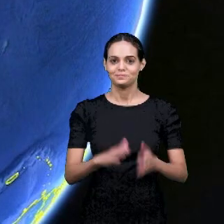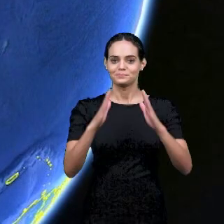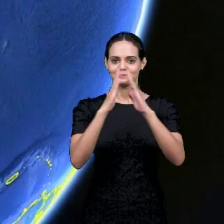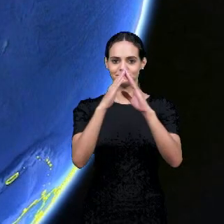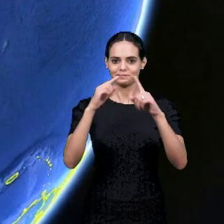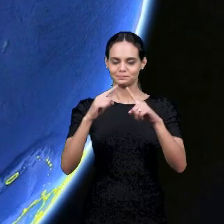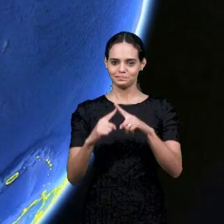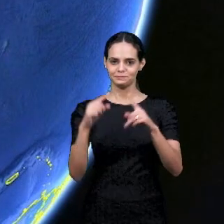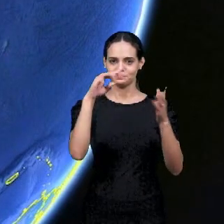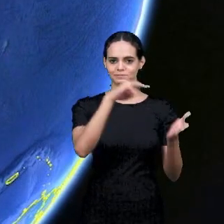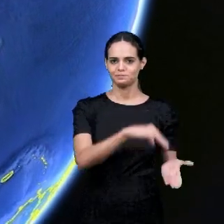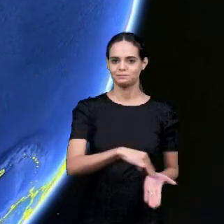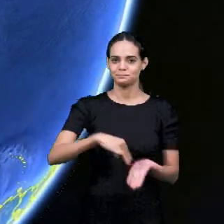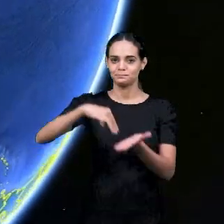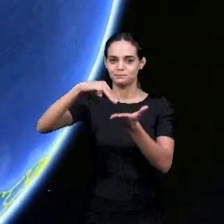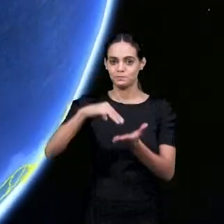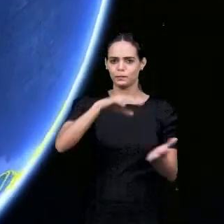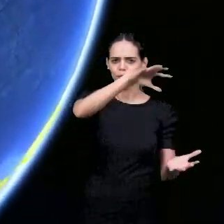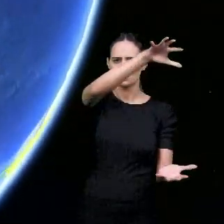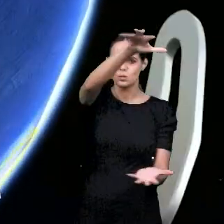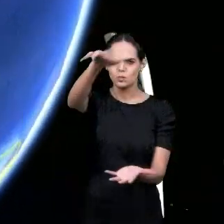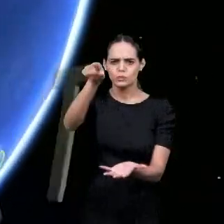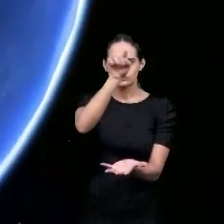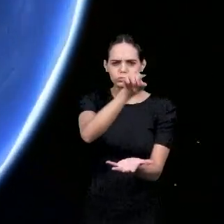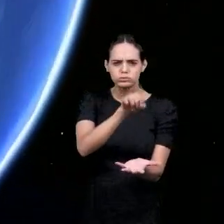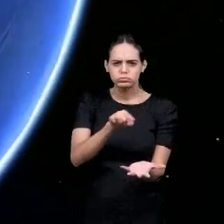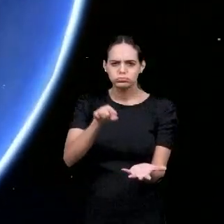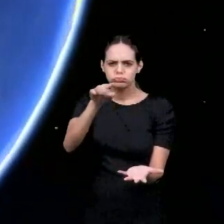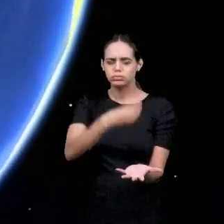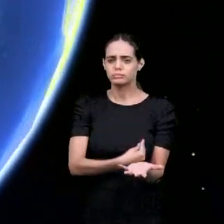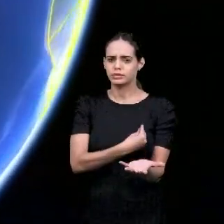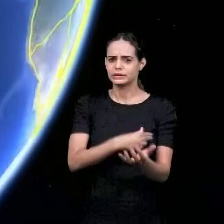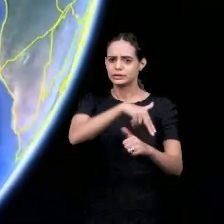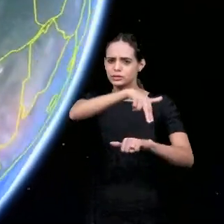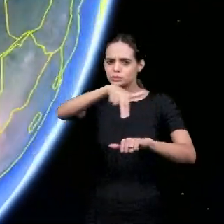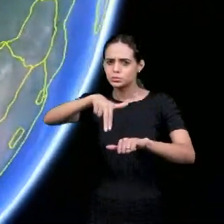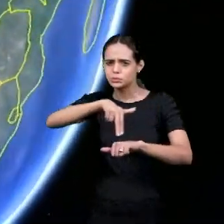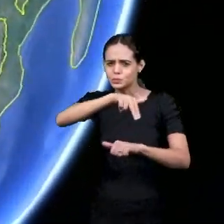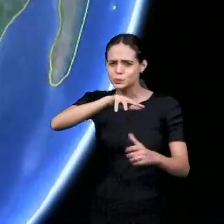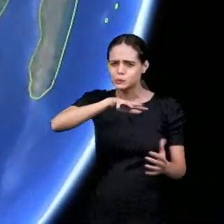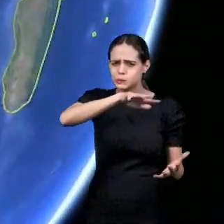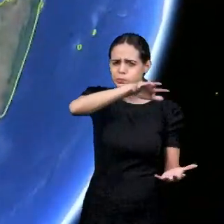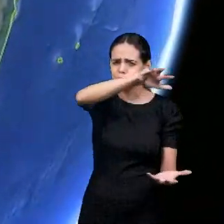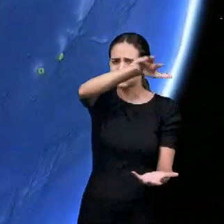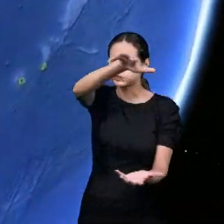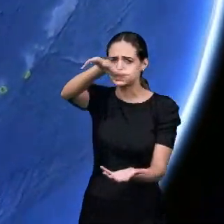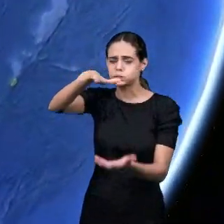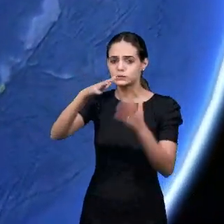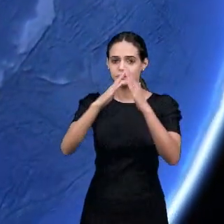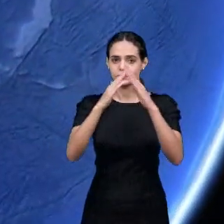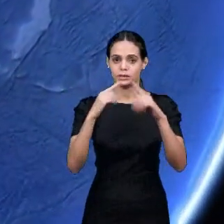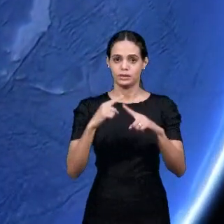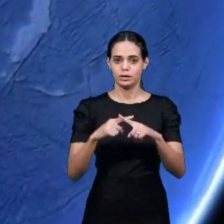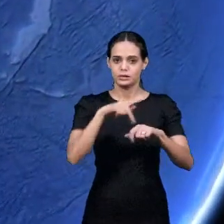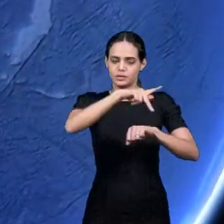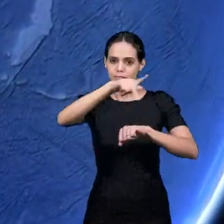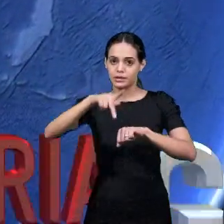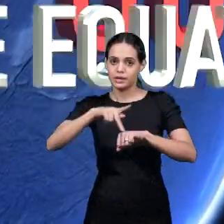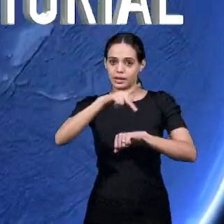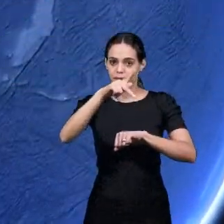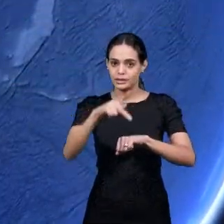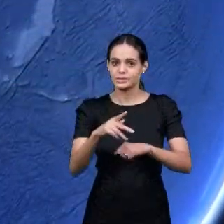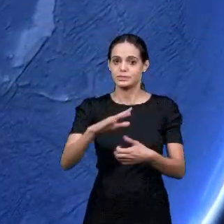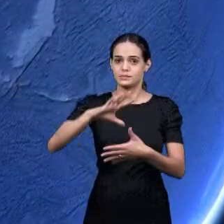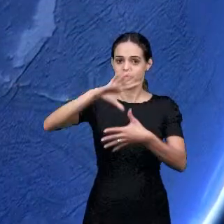L'Église chrétienne Maranatha est présente dans des nations de tout le continent de la planète, des églises des pays dans les trois